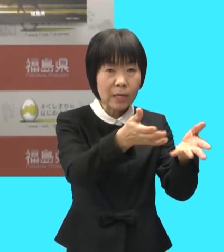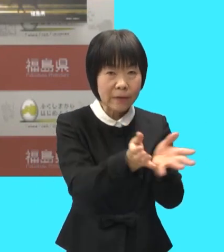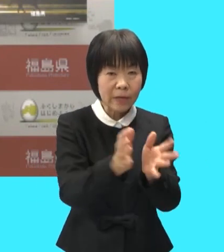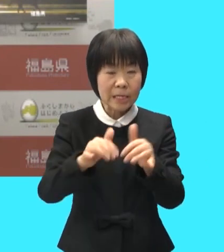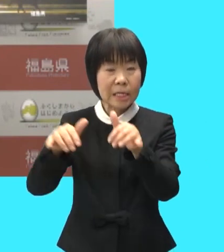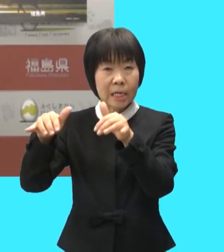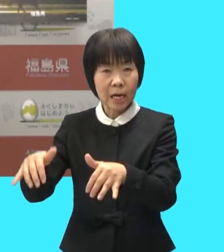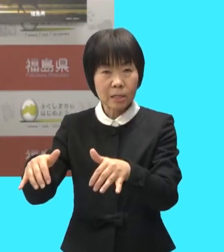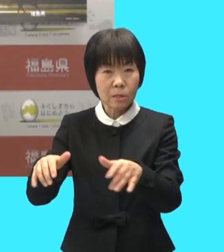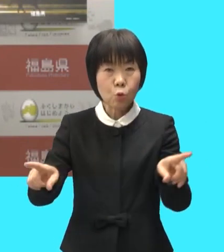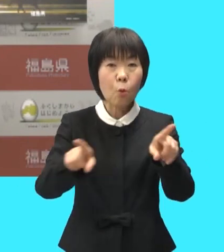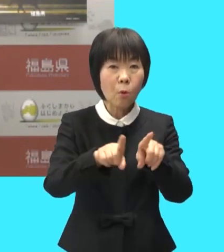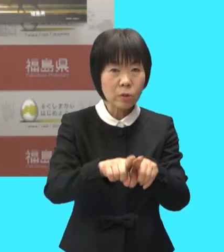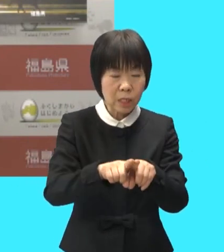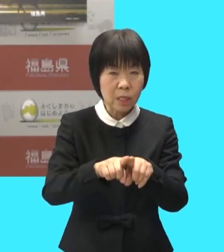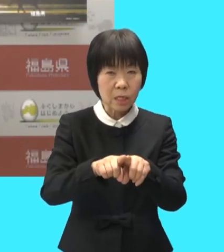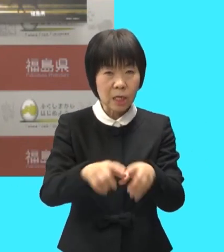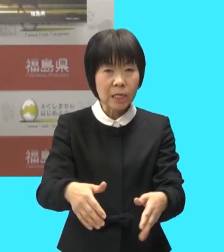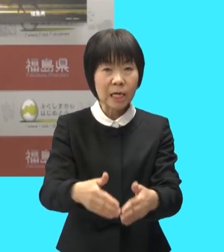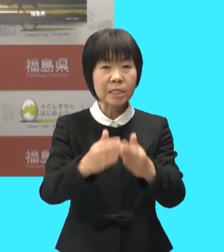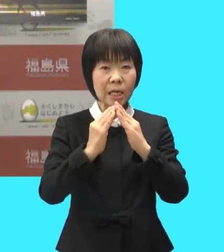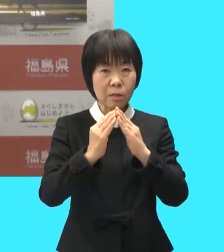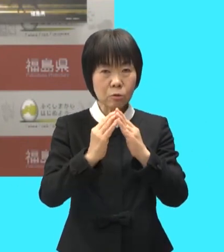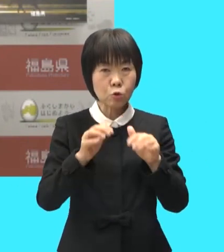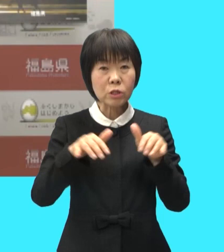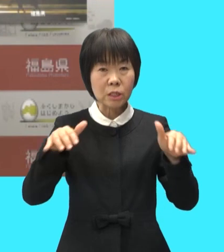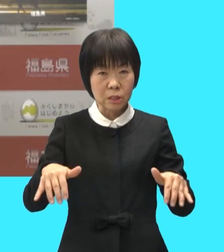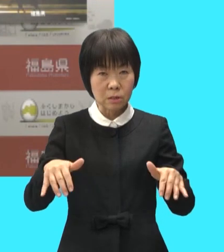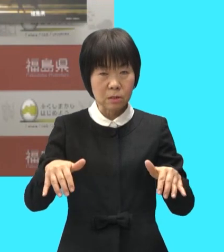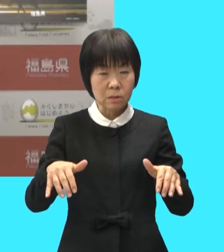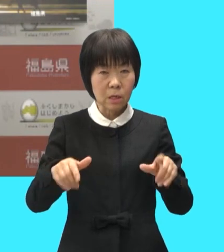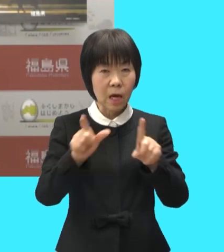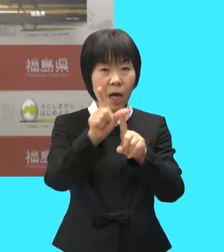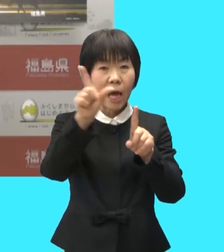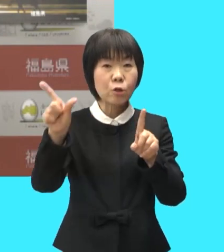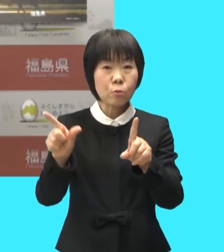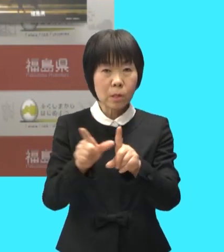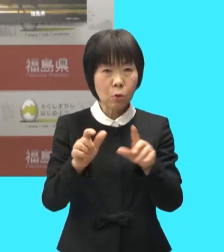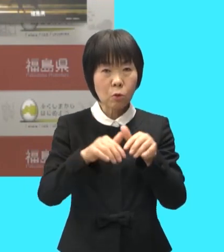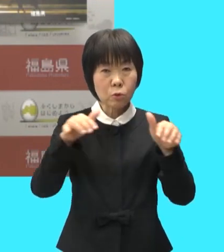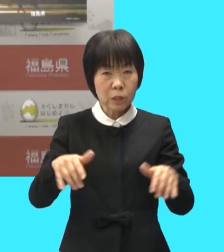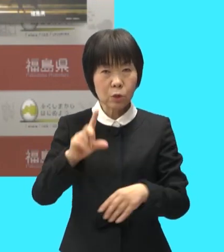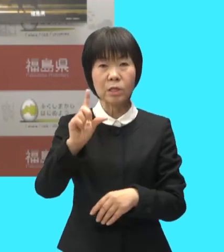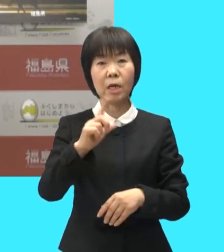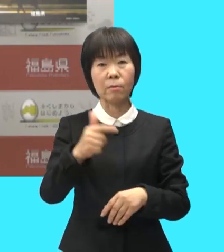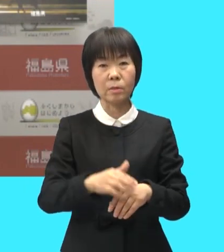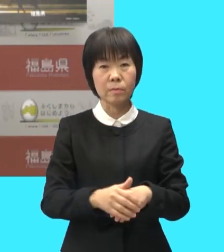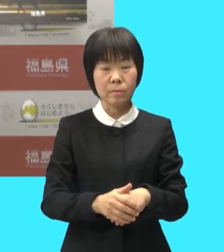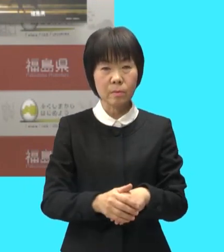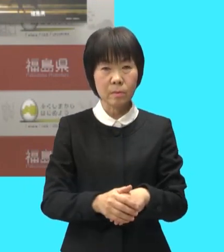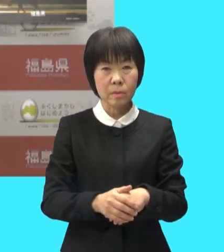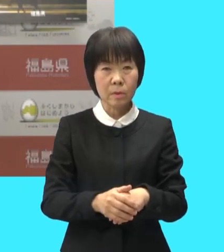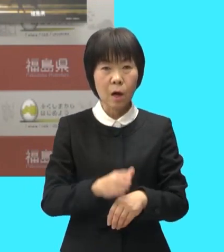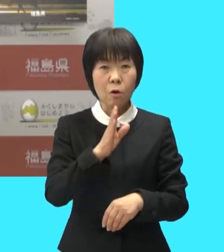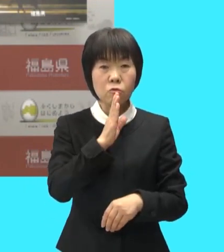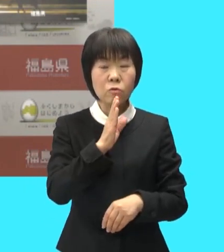そういう方々とともに作り上げる組織であります。NPO 等の組織ではありませんが、やはり本